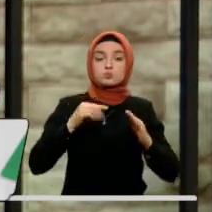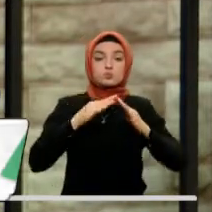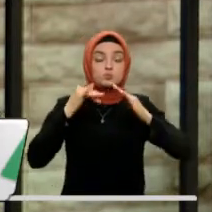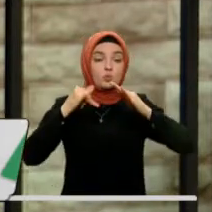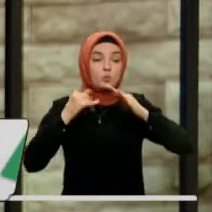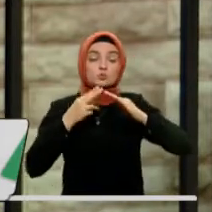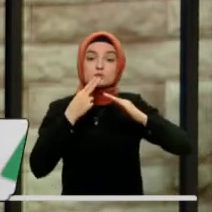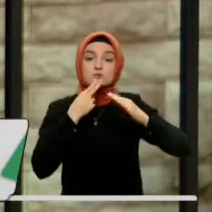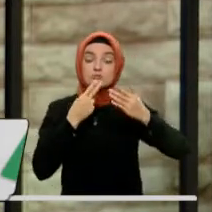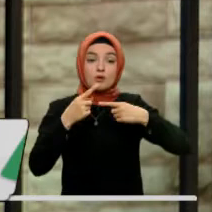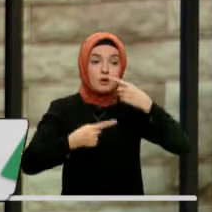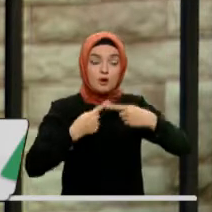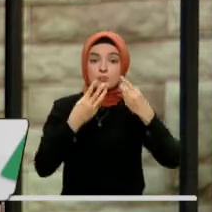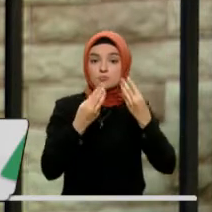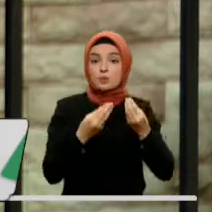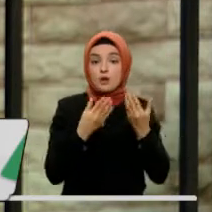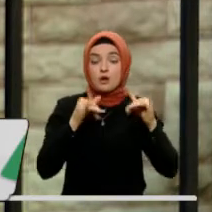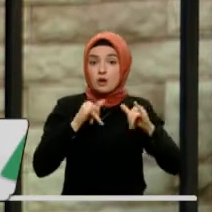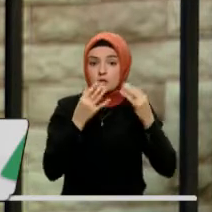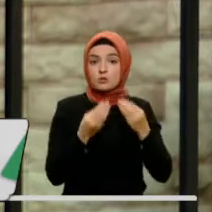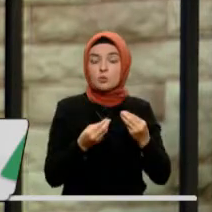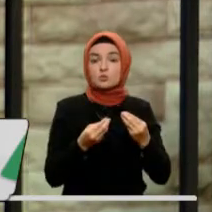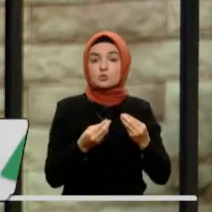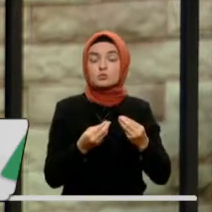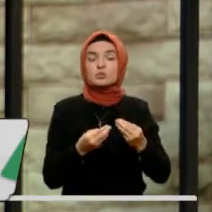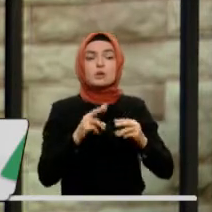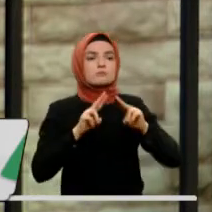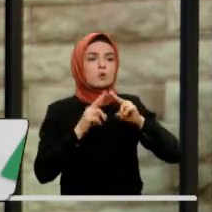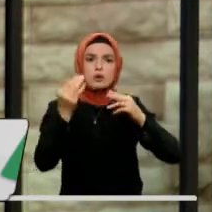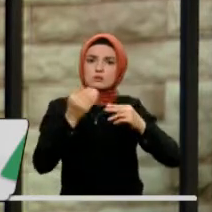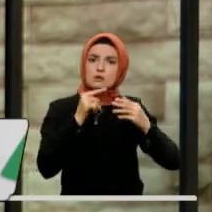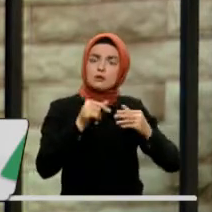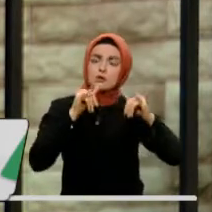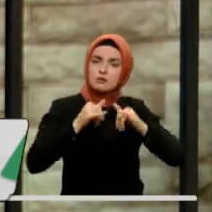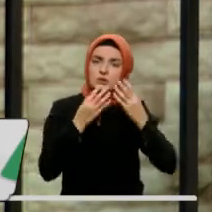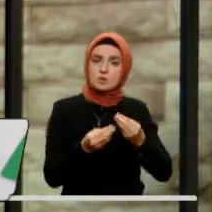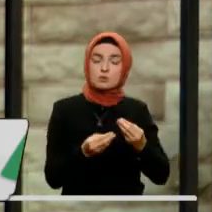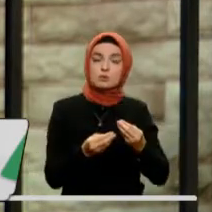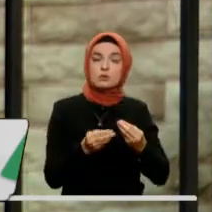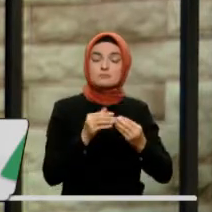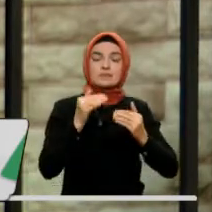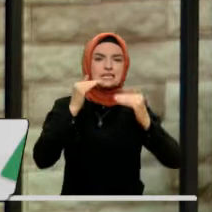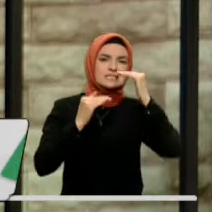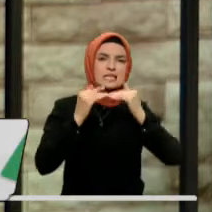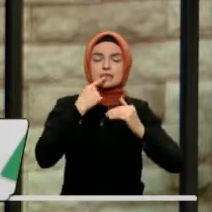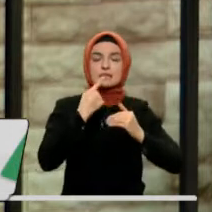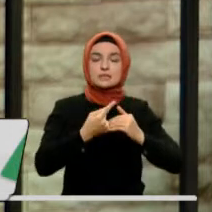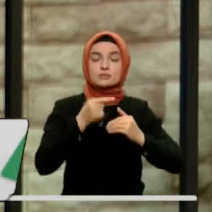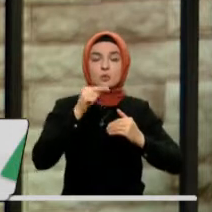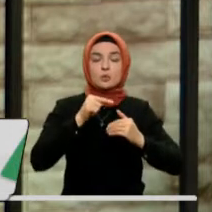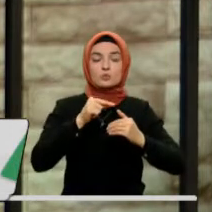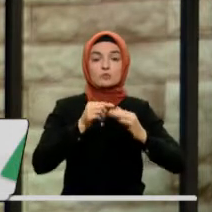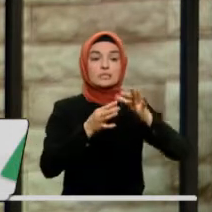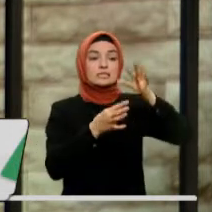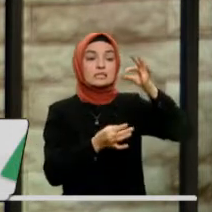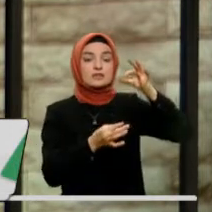kızını da akraba da alsanız böyle oluyor. Olabiliyor. Yani kuzeninizle de evleniyorsunuz böyle oluyor. Aynı kültürde de oluyor. Aslında denge dediğimiz konu kişinin